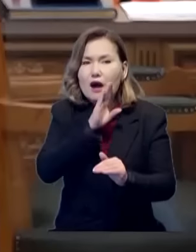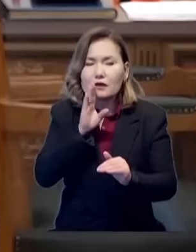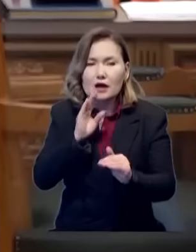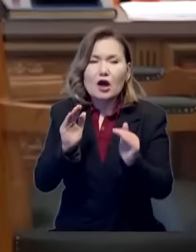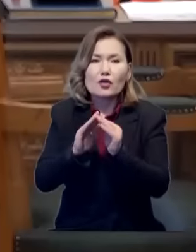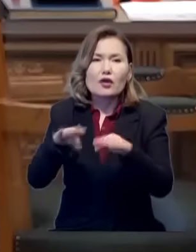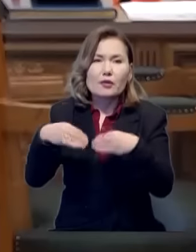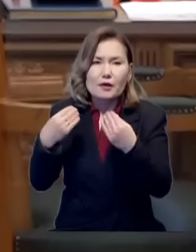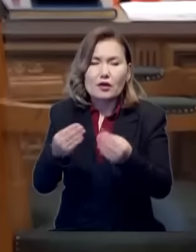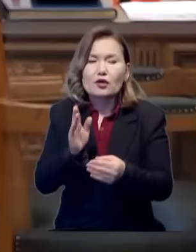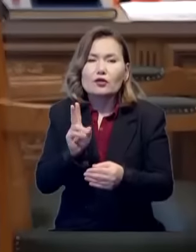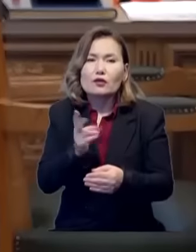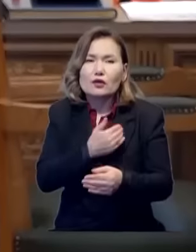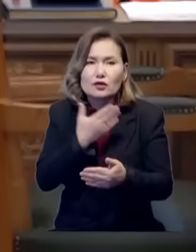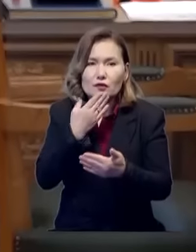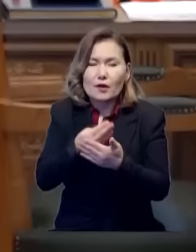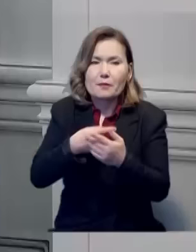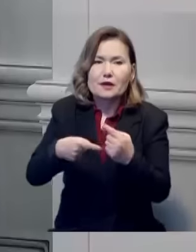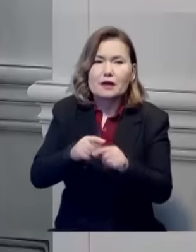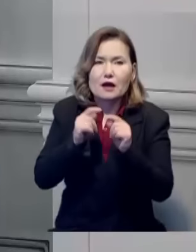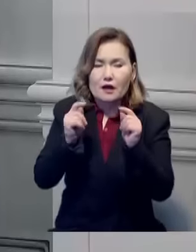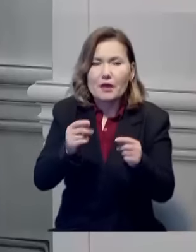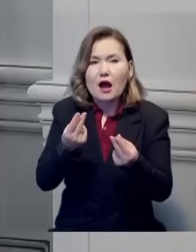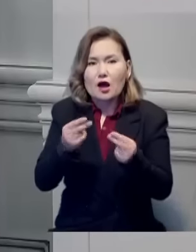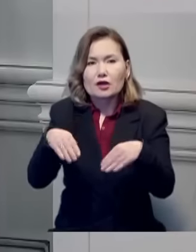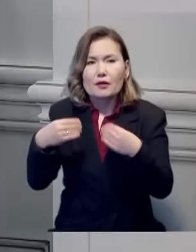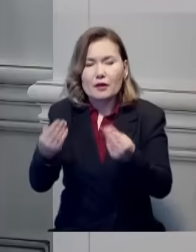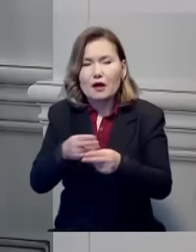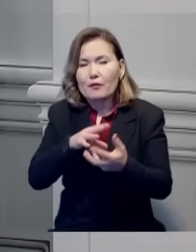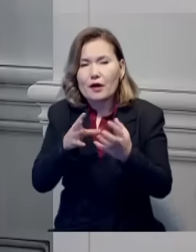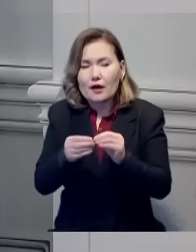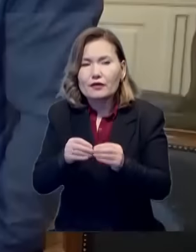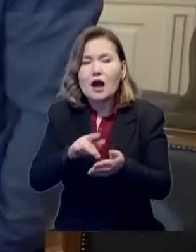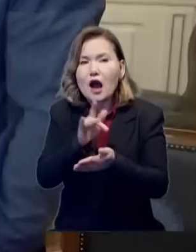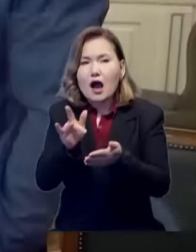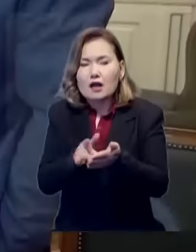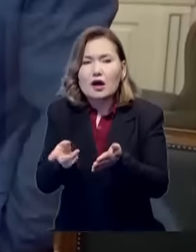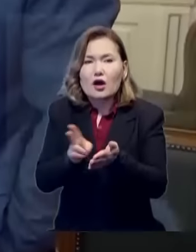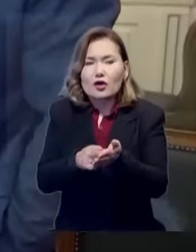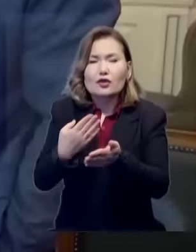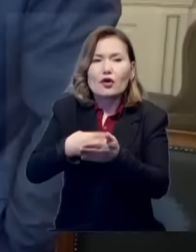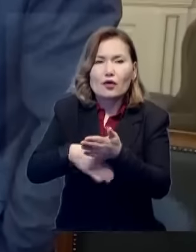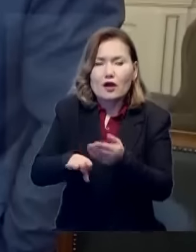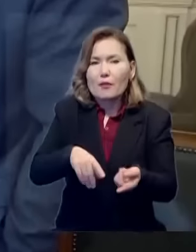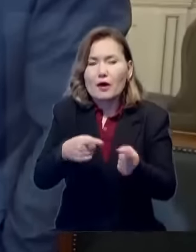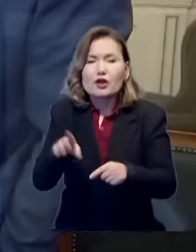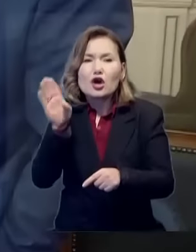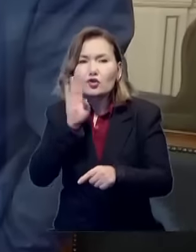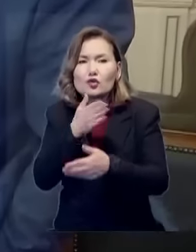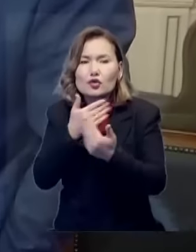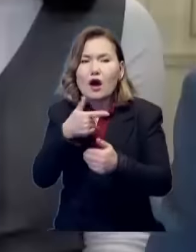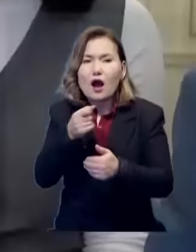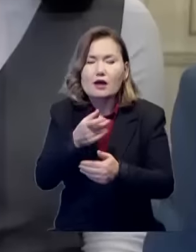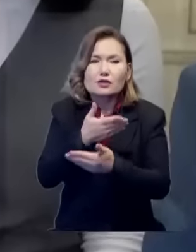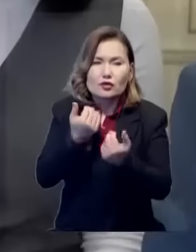өз ісін ашамыз деген азаматтарға. Ауыл тұрғындарының кезінде қалаға үдере көшуіне көгілдір отынмен ауызсудың болмауы медицина мен білім